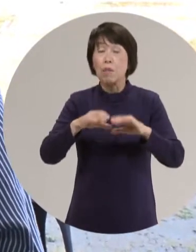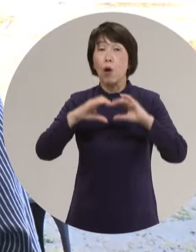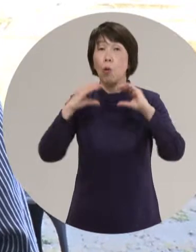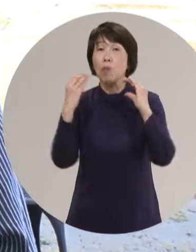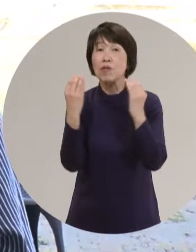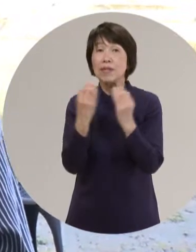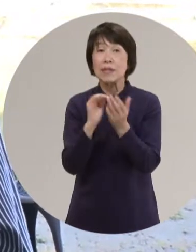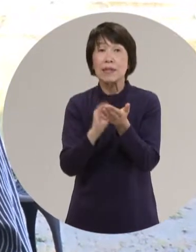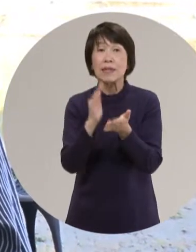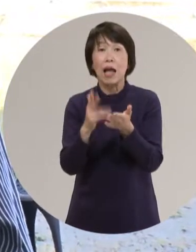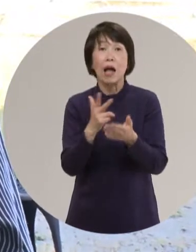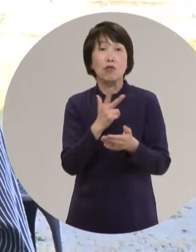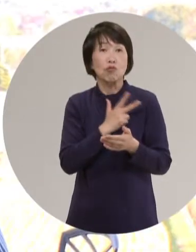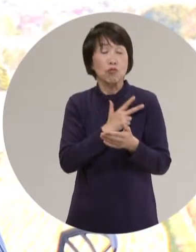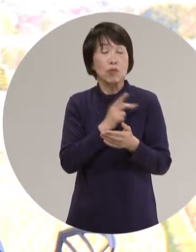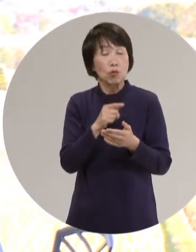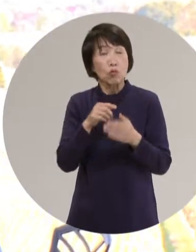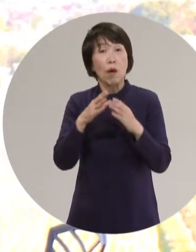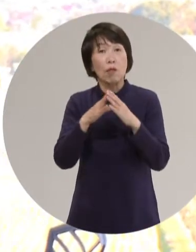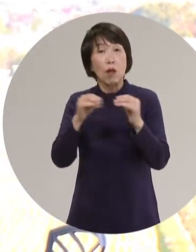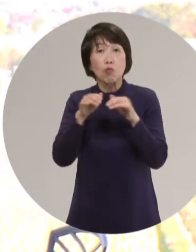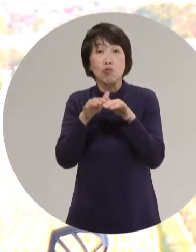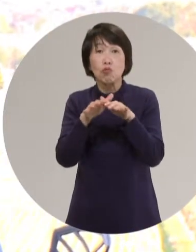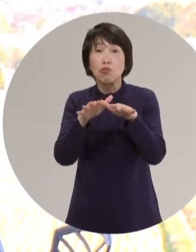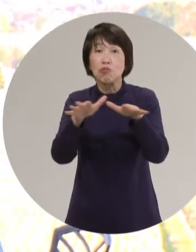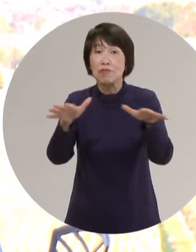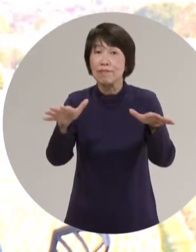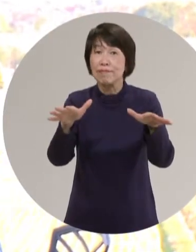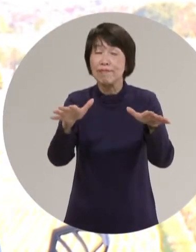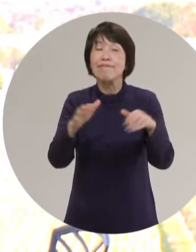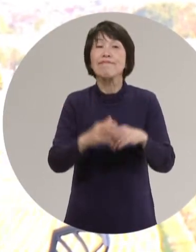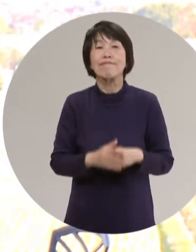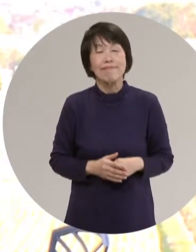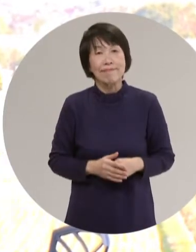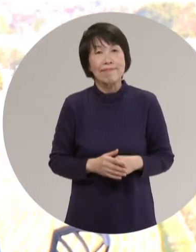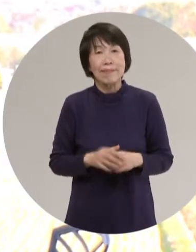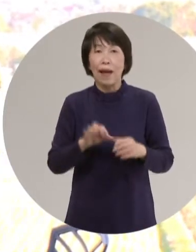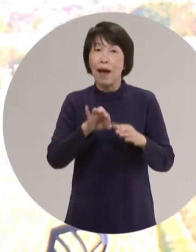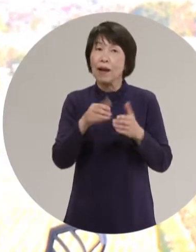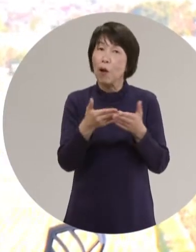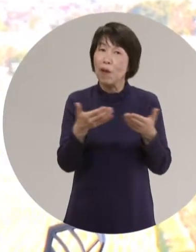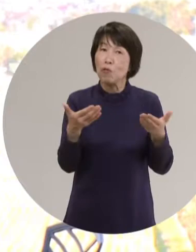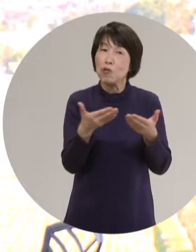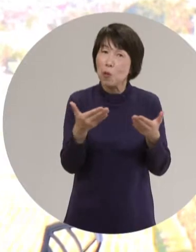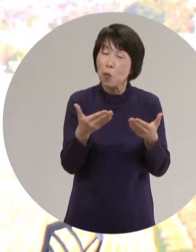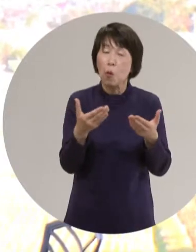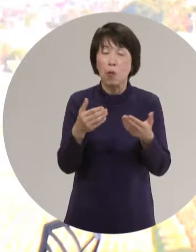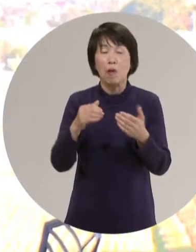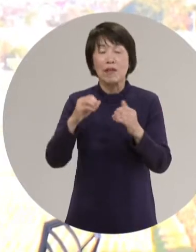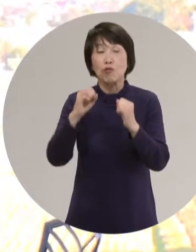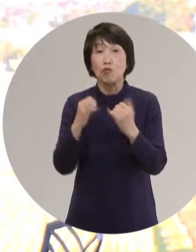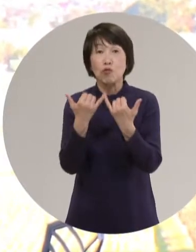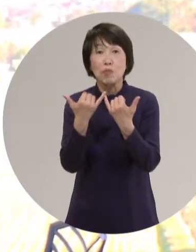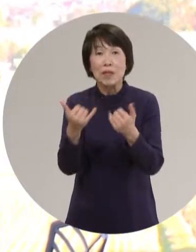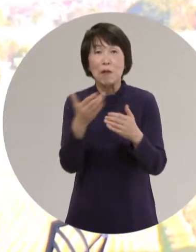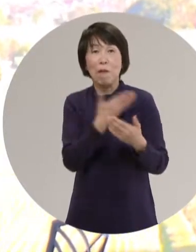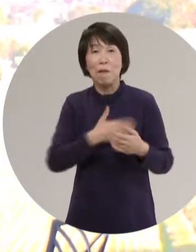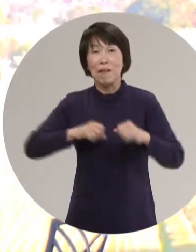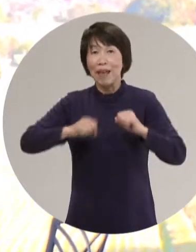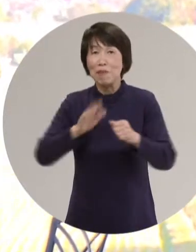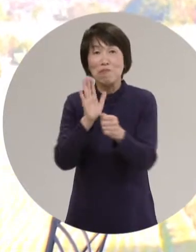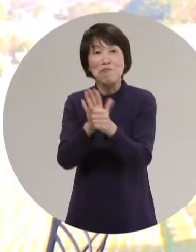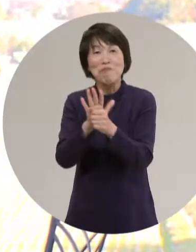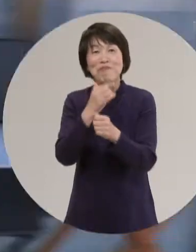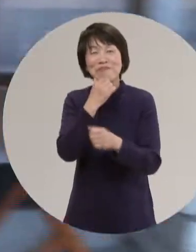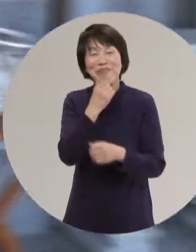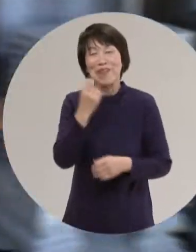的に始まってるんですけど、カフェをやりながら地域の方々の健康のサポートができたらな